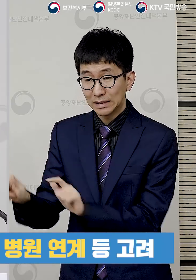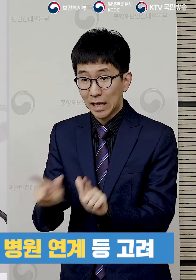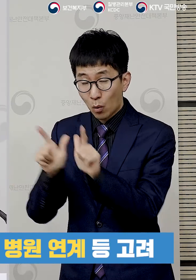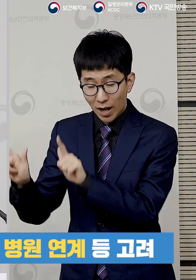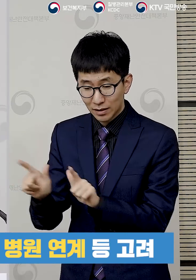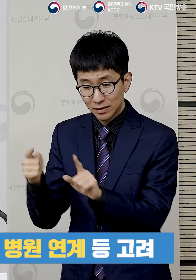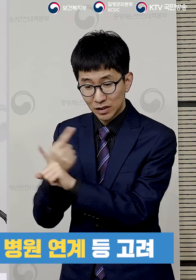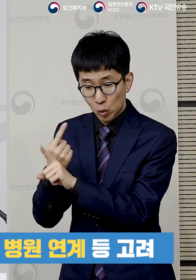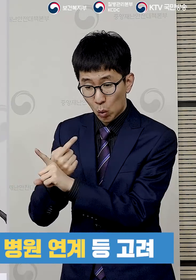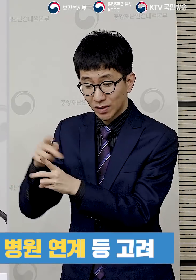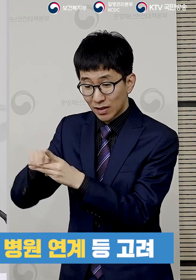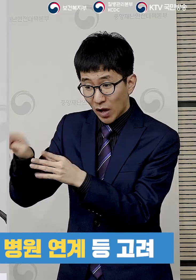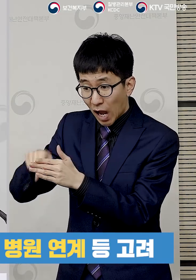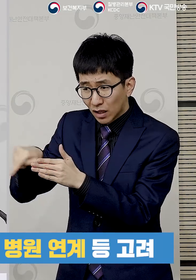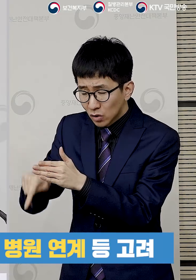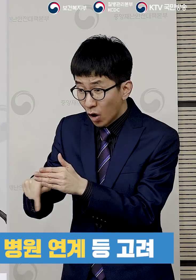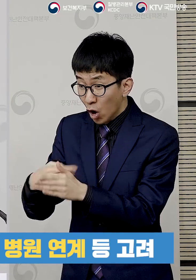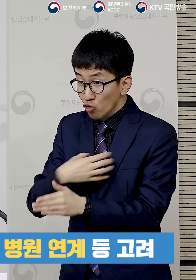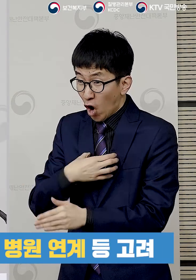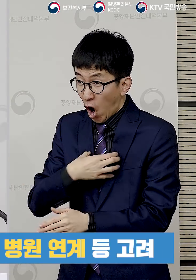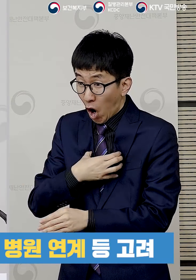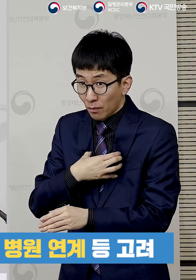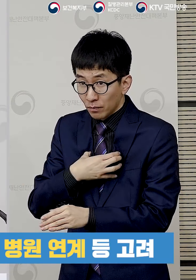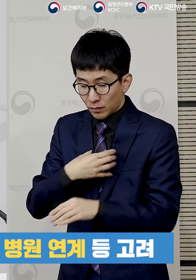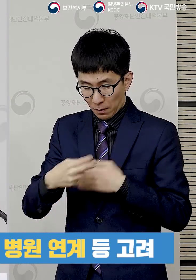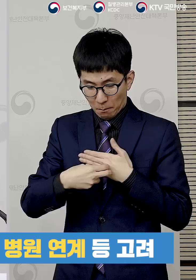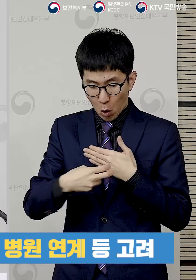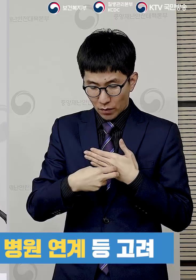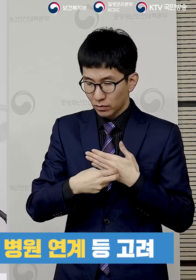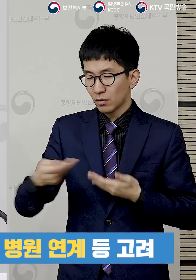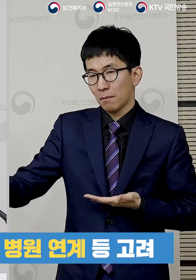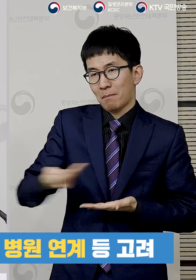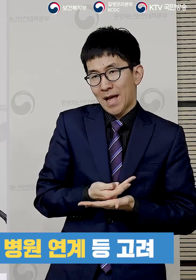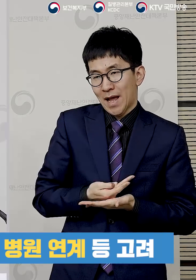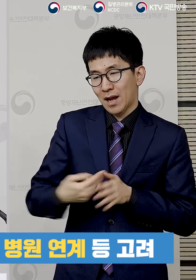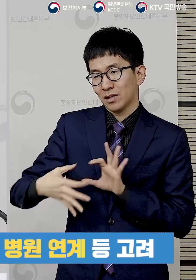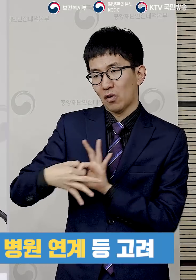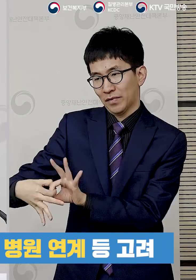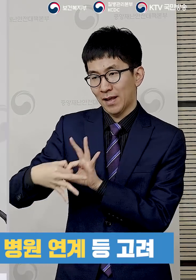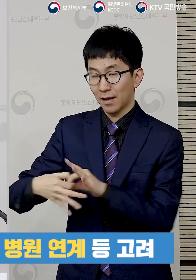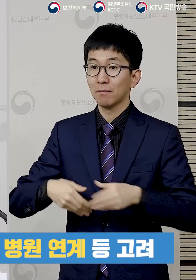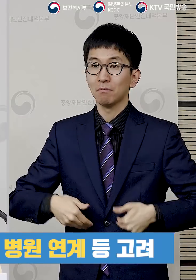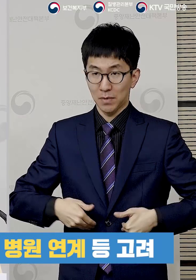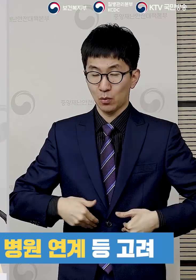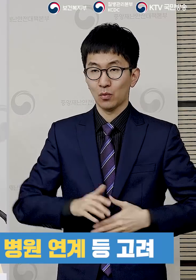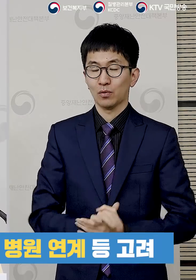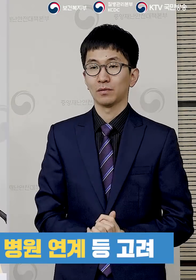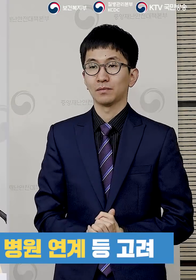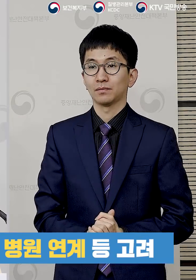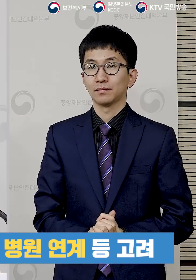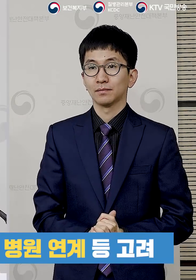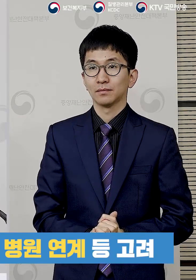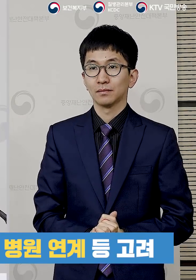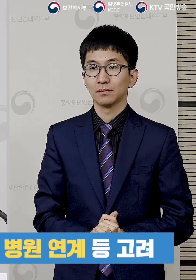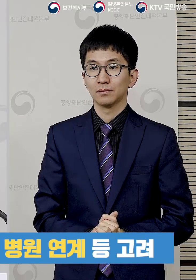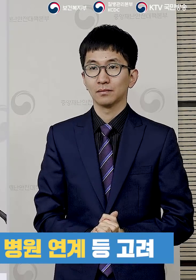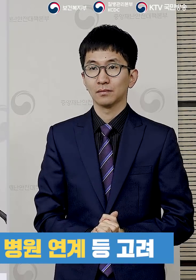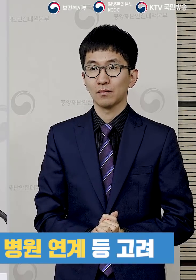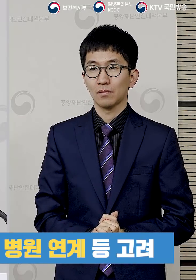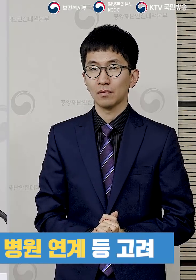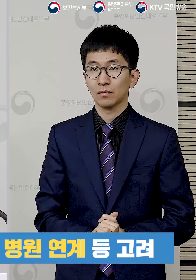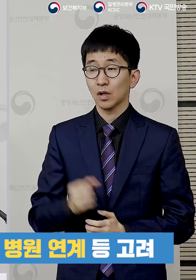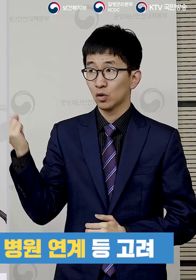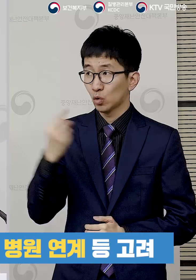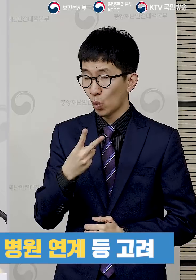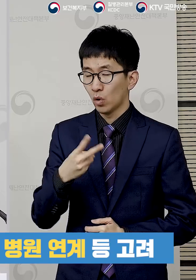적절한 병원 간의 연계까지도 고려가 돼야 됩니다. 또한 이러한 것들이 갖춰진다 하더라도 그 안에